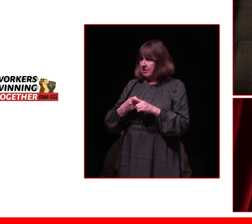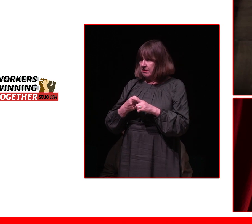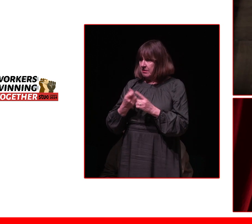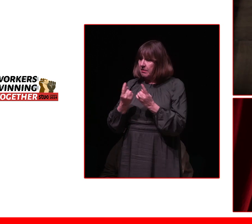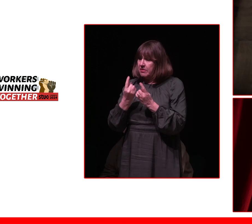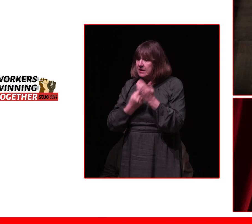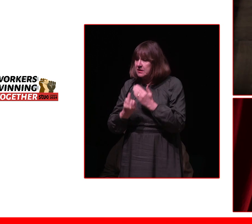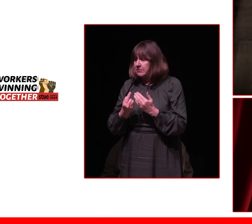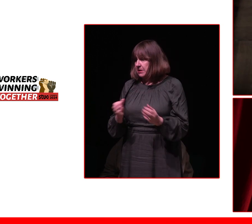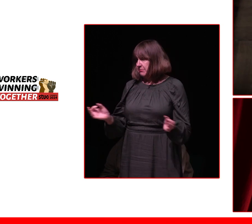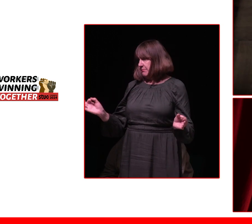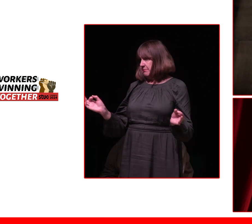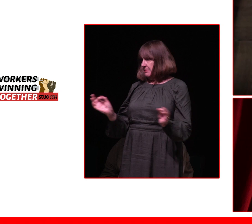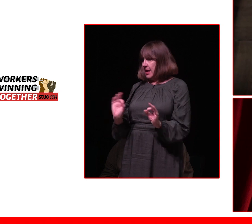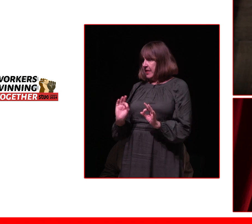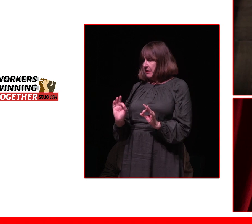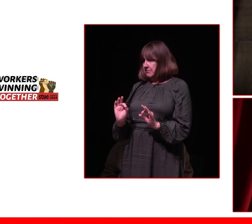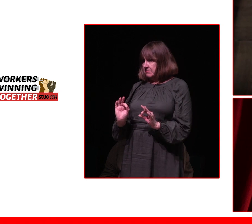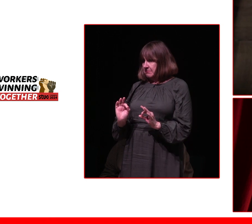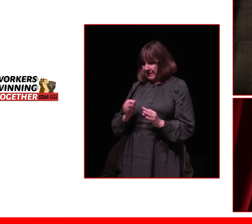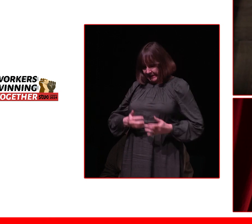the stats I mentioned to you.